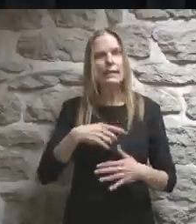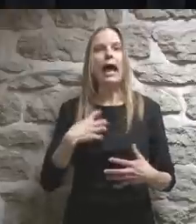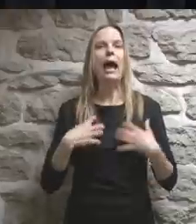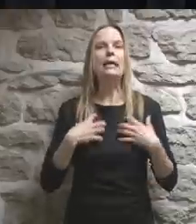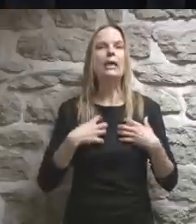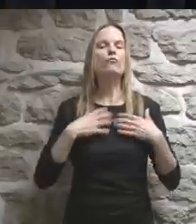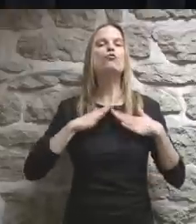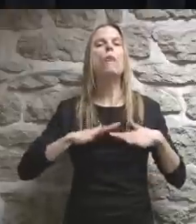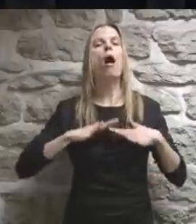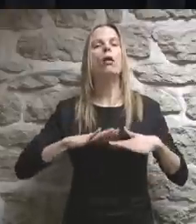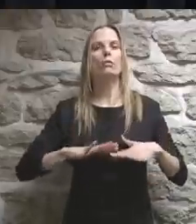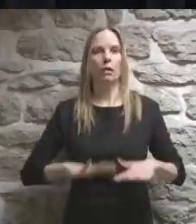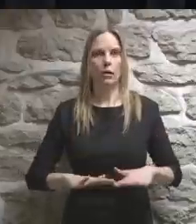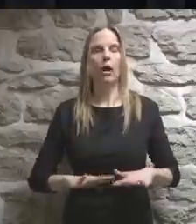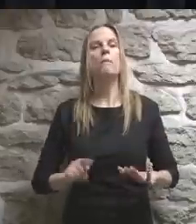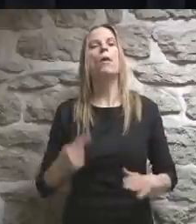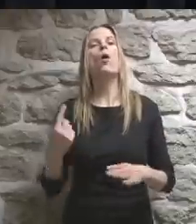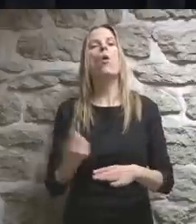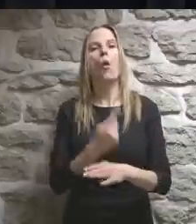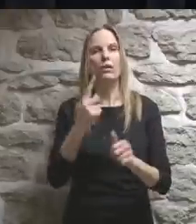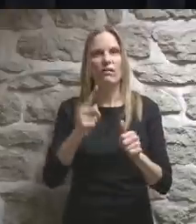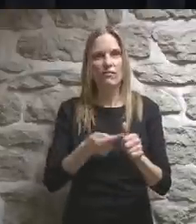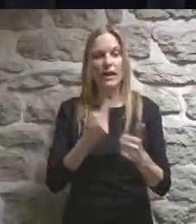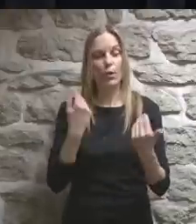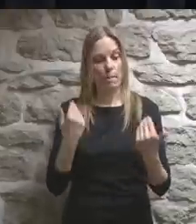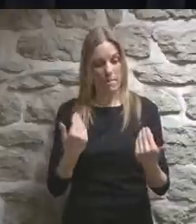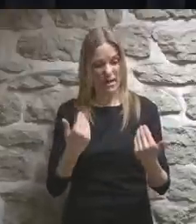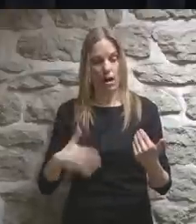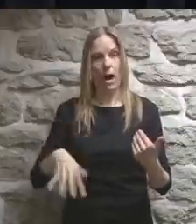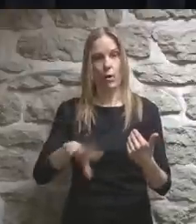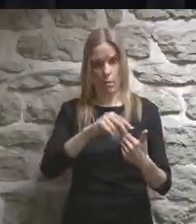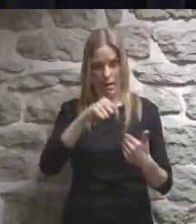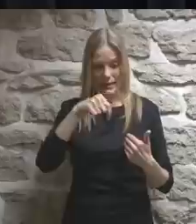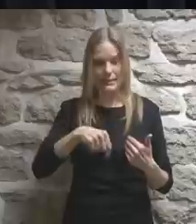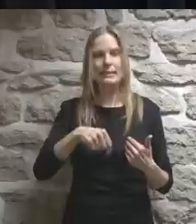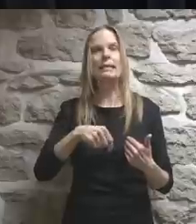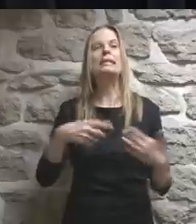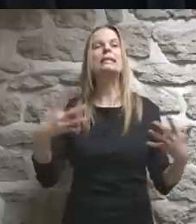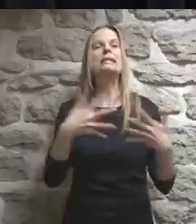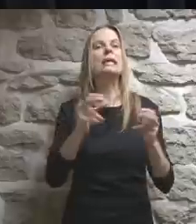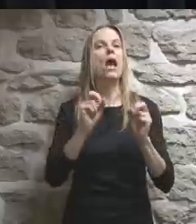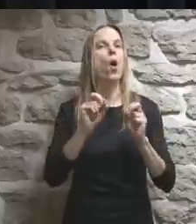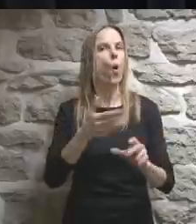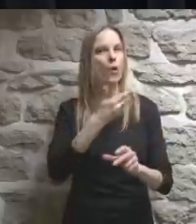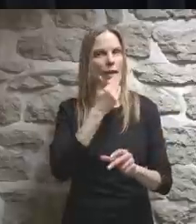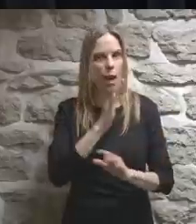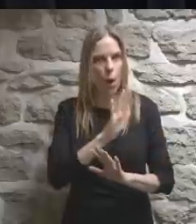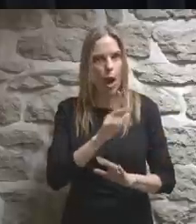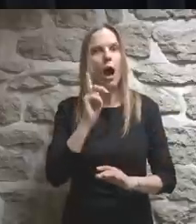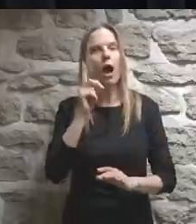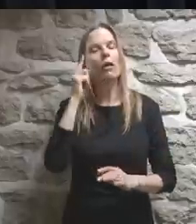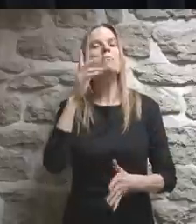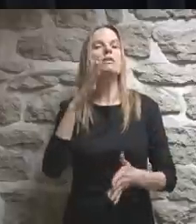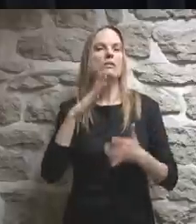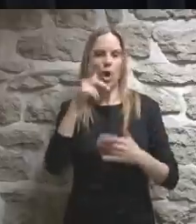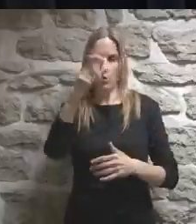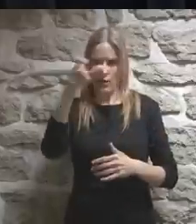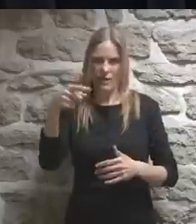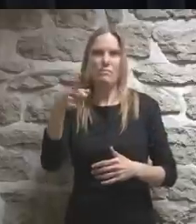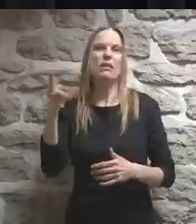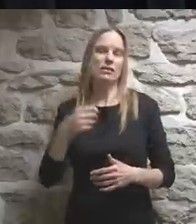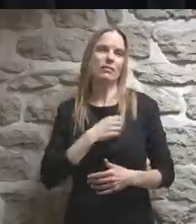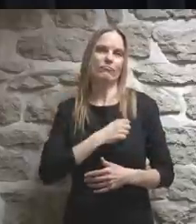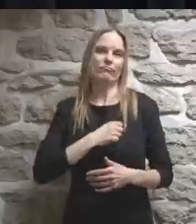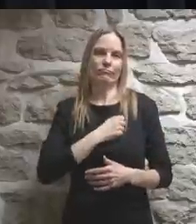veel kord, meile hetkel sõjalist ohtu ei ole. Aga ma saan aru, et inimestel on raske ja inimlikult on see